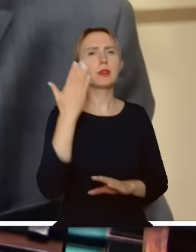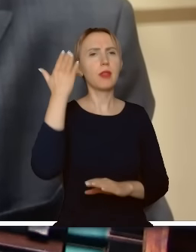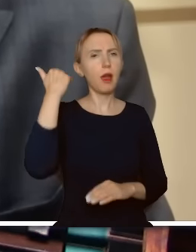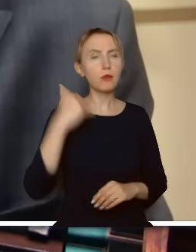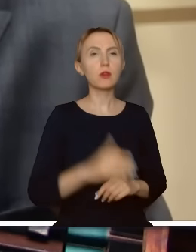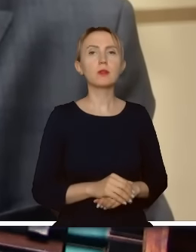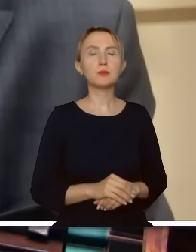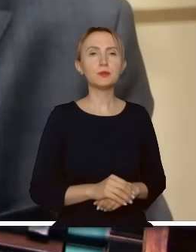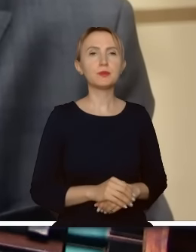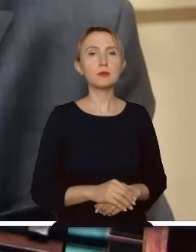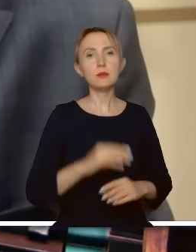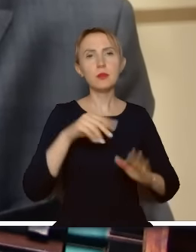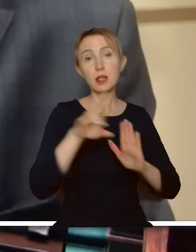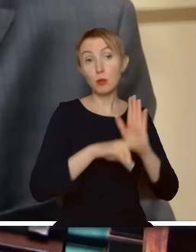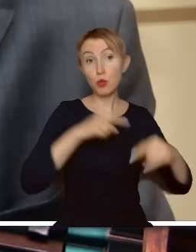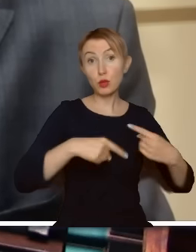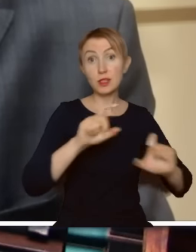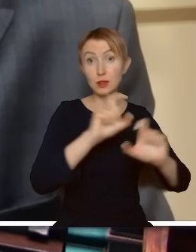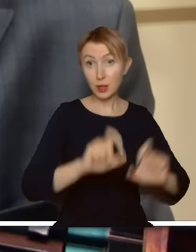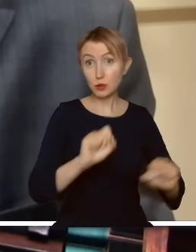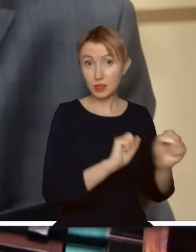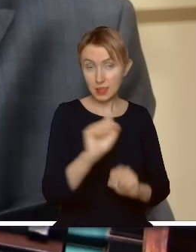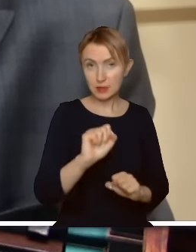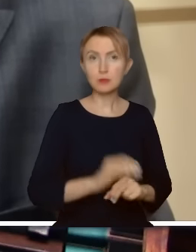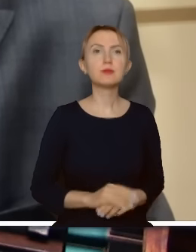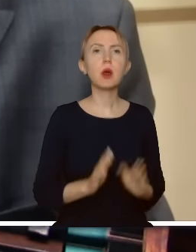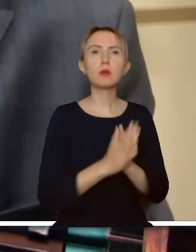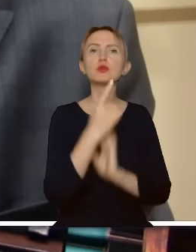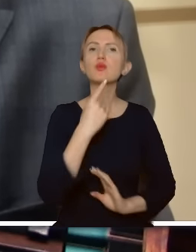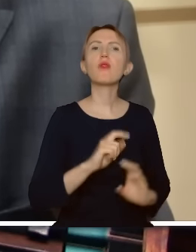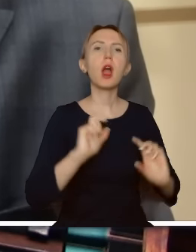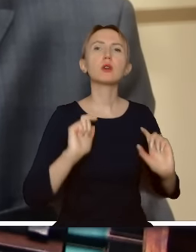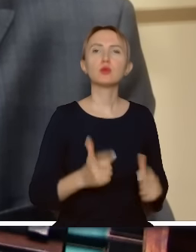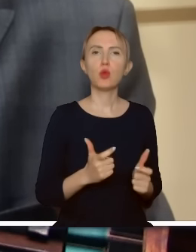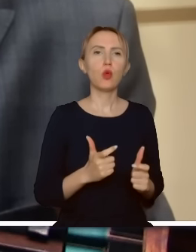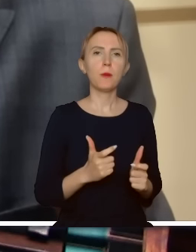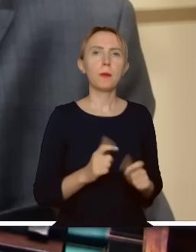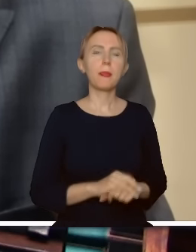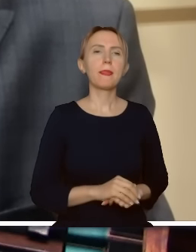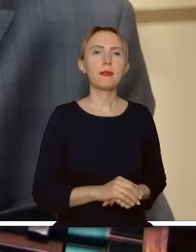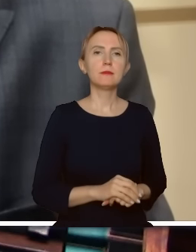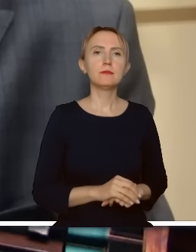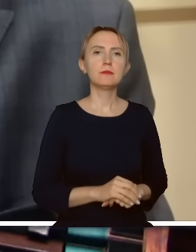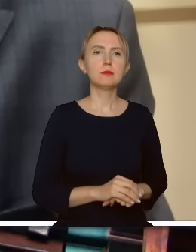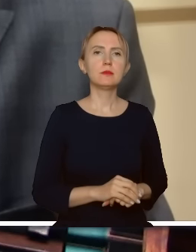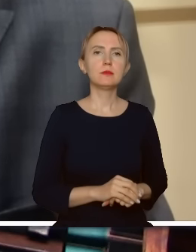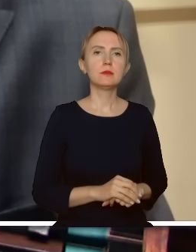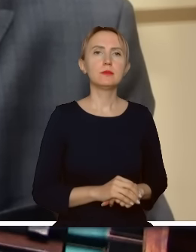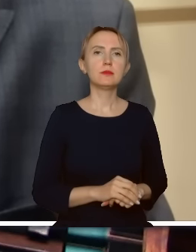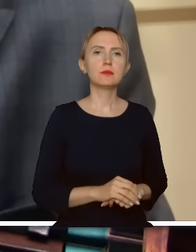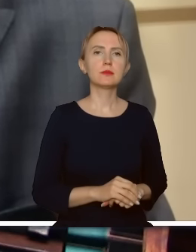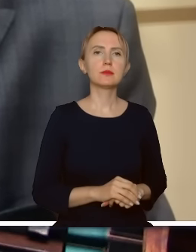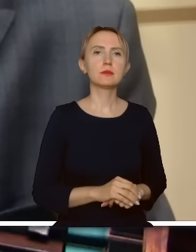przecież te procedury cały czas trwają Proszę powiedzieć A co w takim razie zaczy Jaki jaki byłby jaki